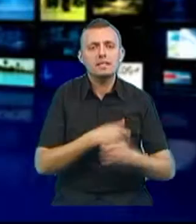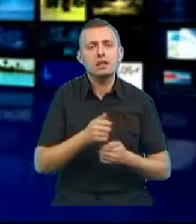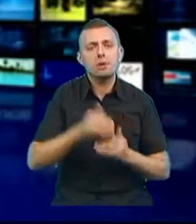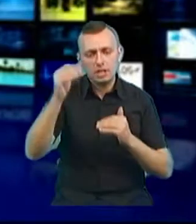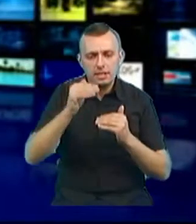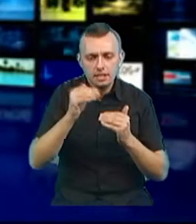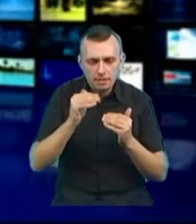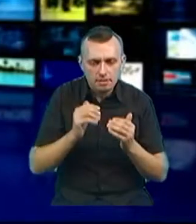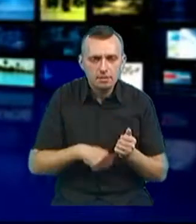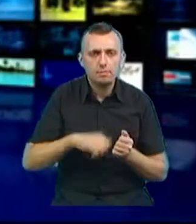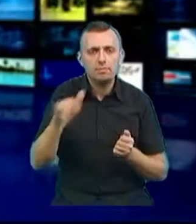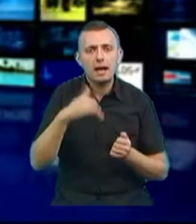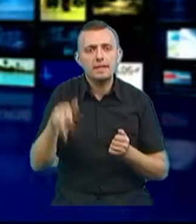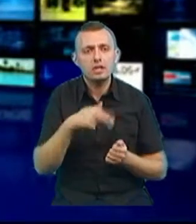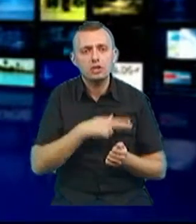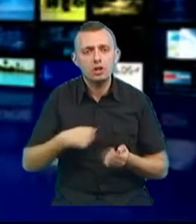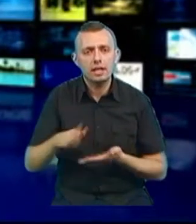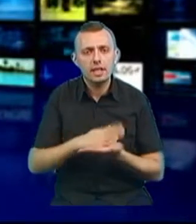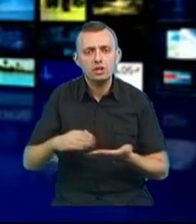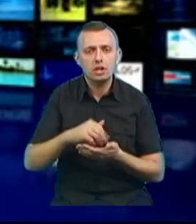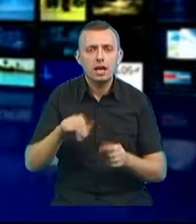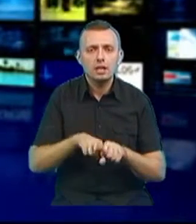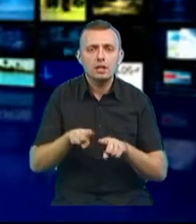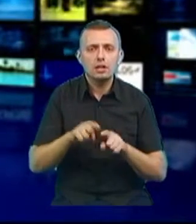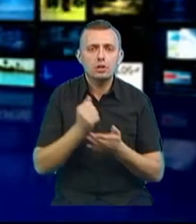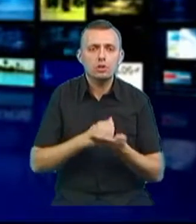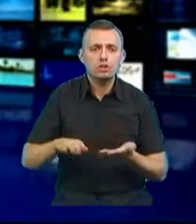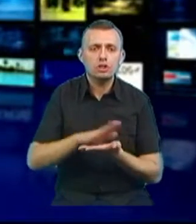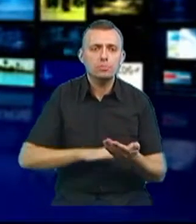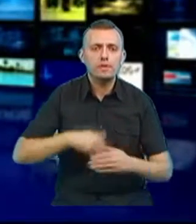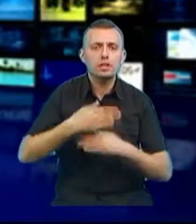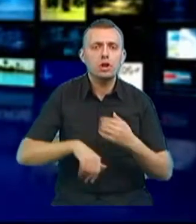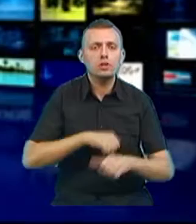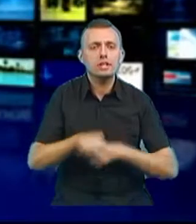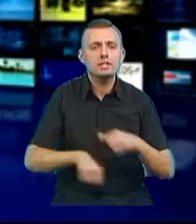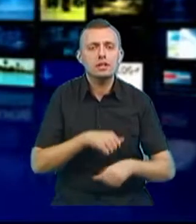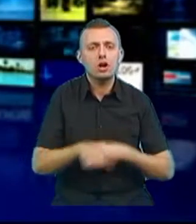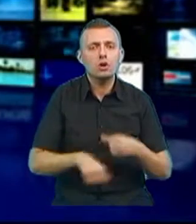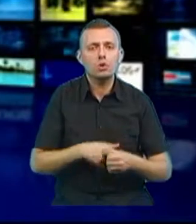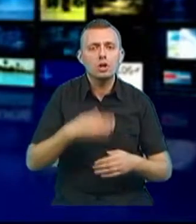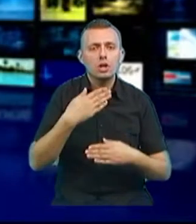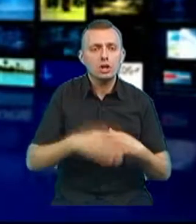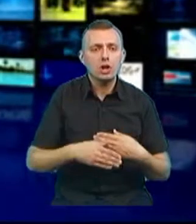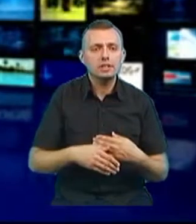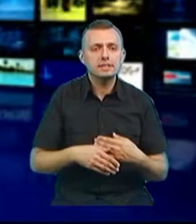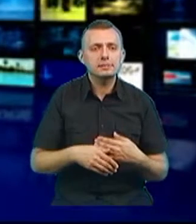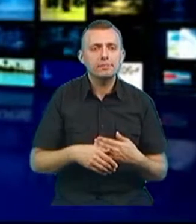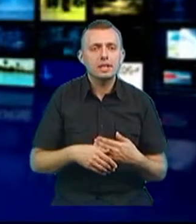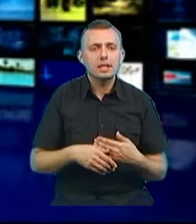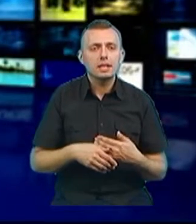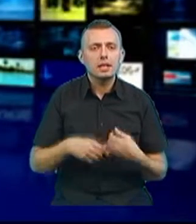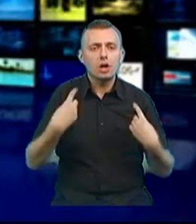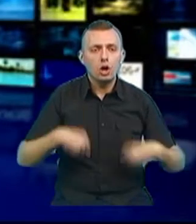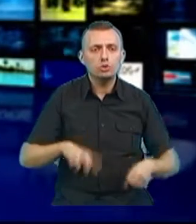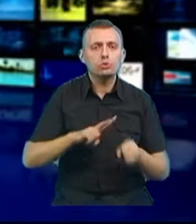Jednak koniec roku to również napływ osób, którym kończy się praca z ofert subsydiowanych. Stąd wszystko wskazuje na to, że mogą